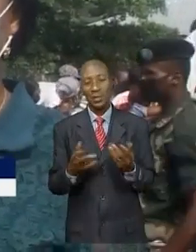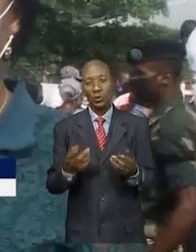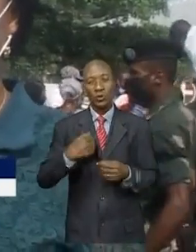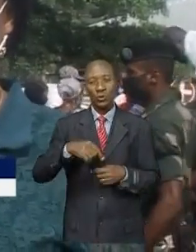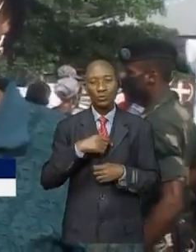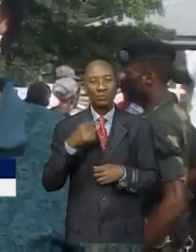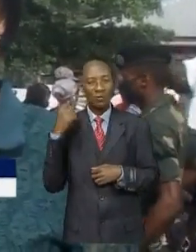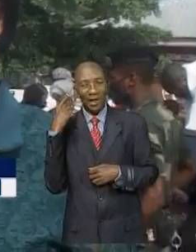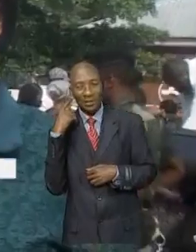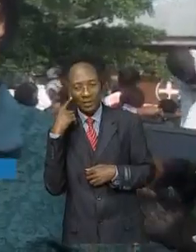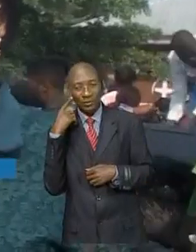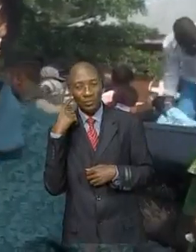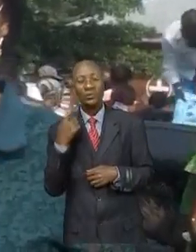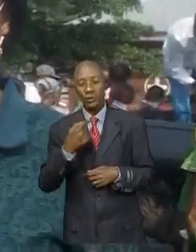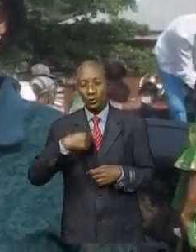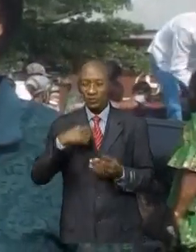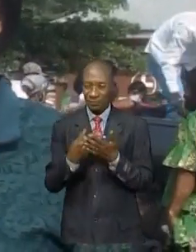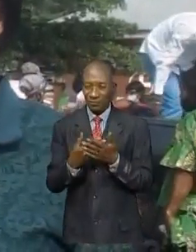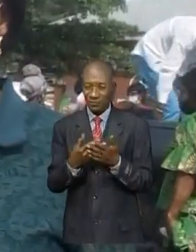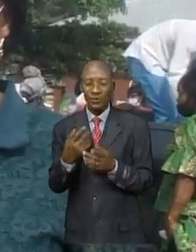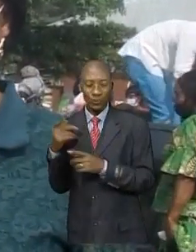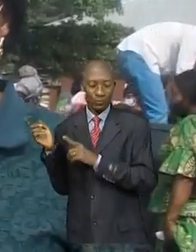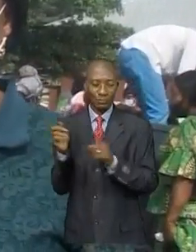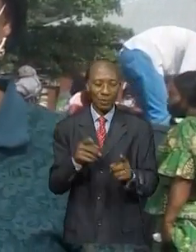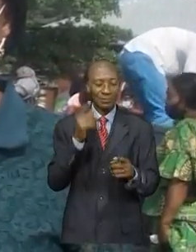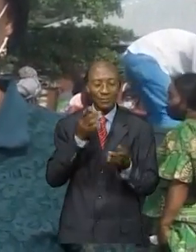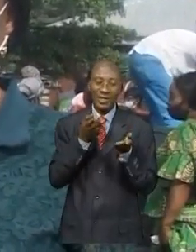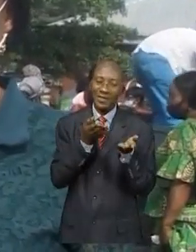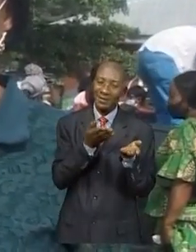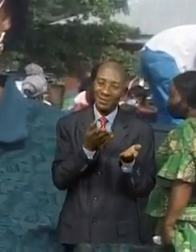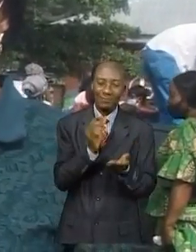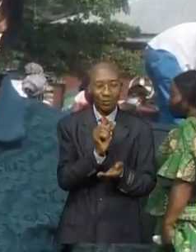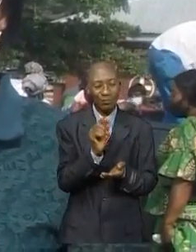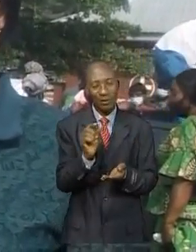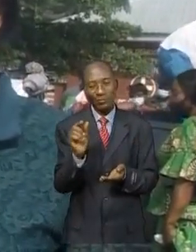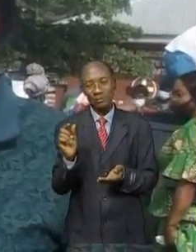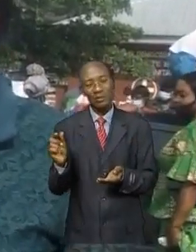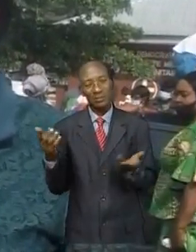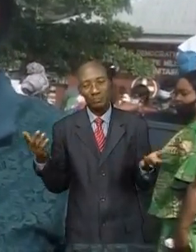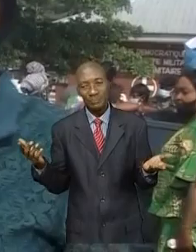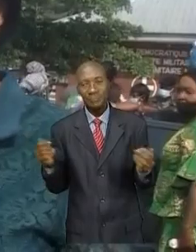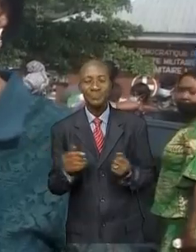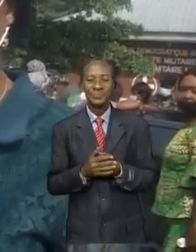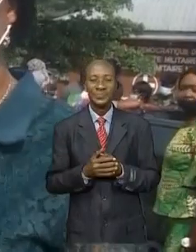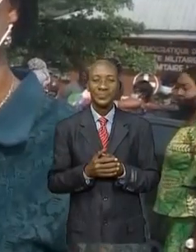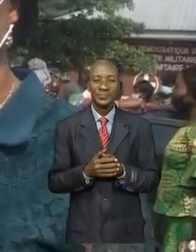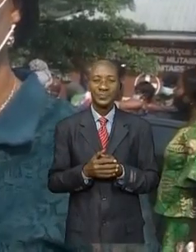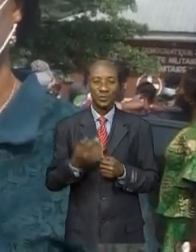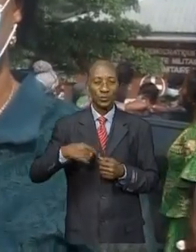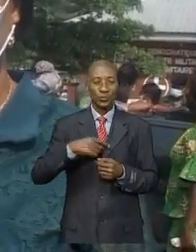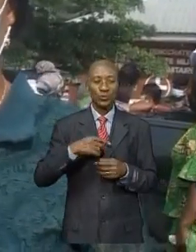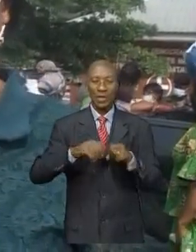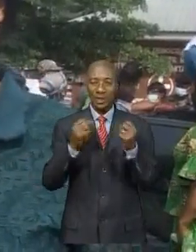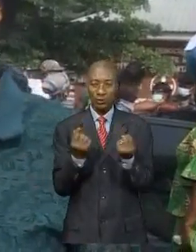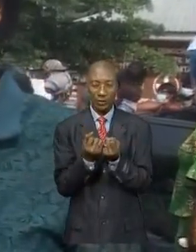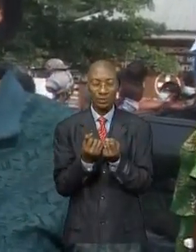pas remplacer tout ce qu'ils ont perdu, mais ce qui compte, c'est le geste. C'est pourquoi nous, les associations des épouses de